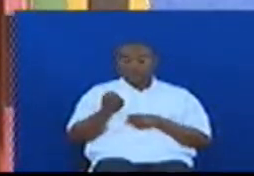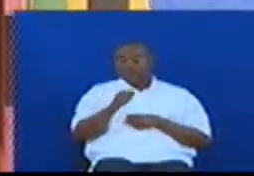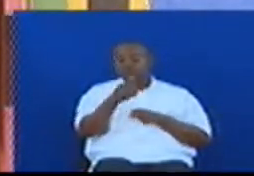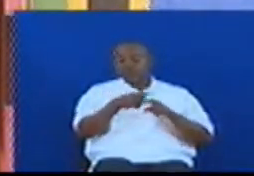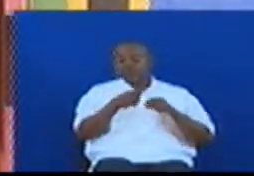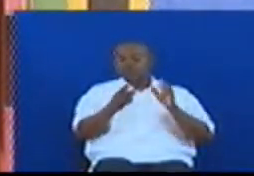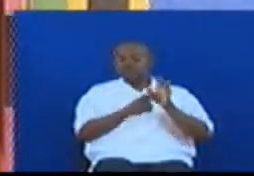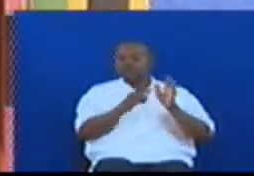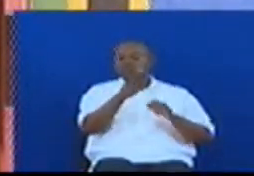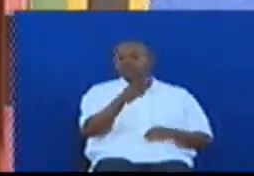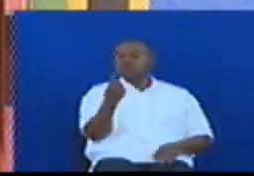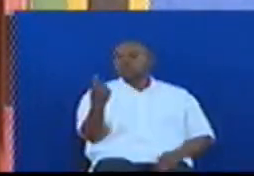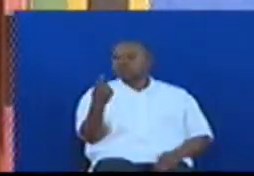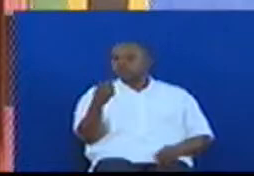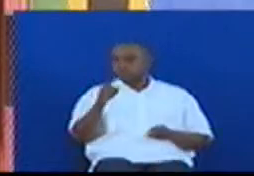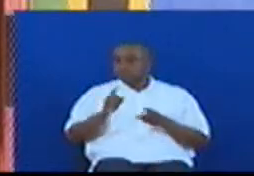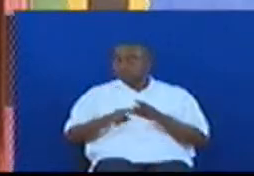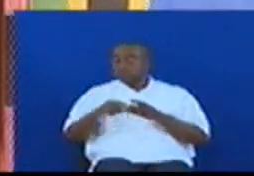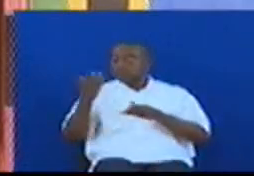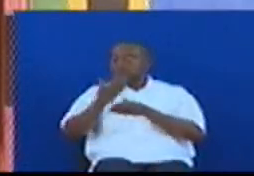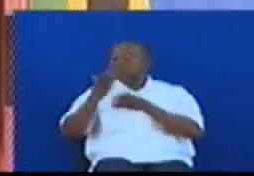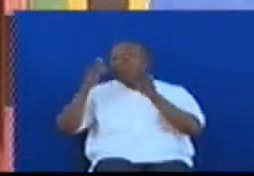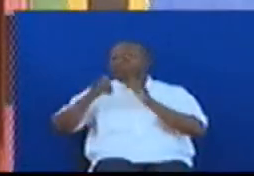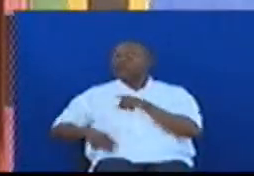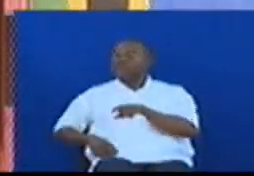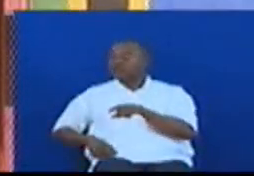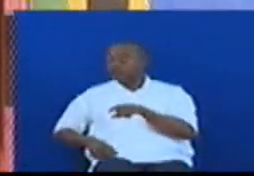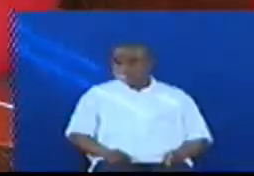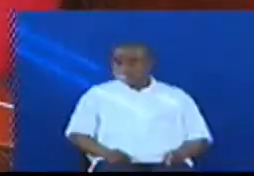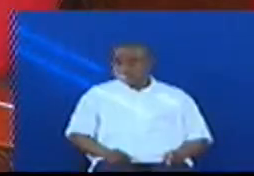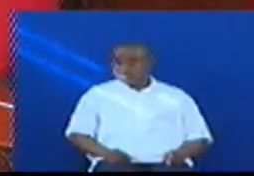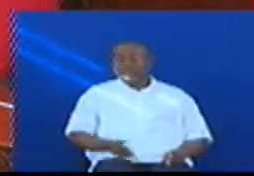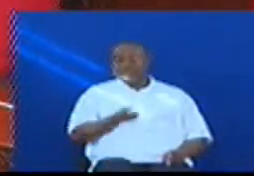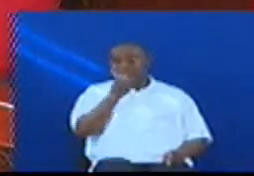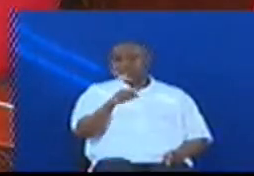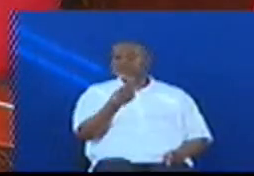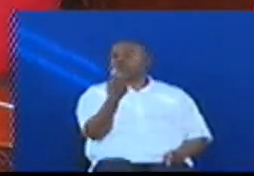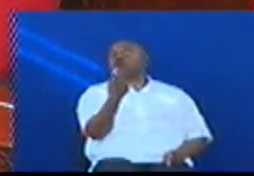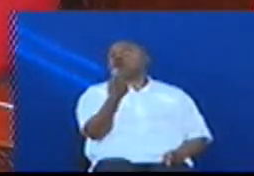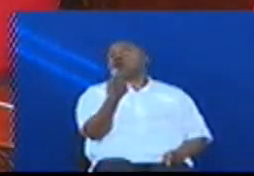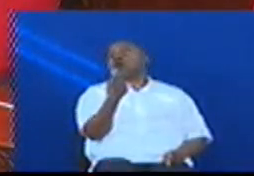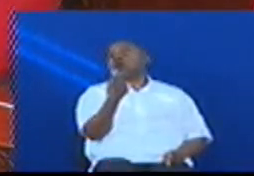731. Mfuko wa bima ya afya shilingi bilioni. Mheshimiwa Spika,